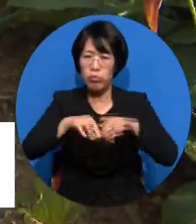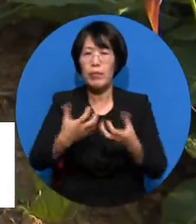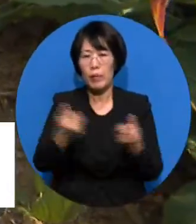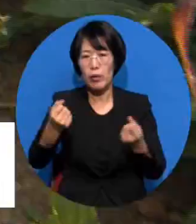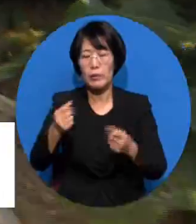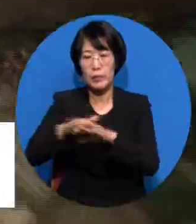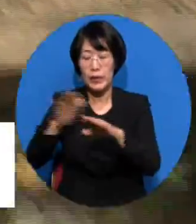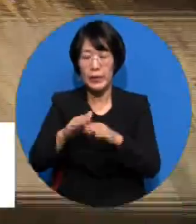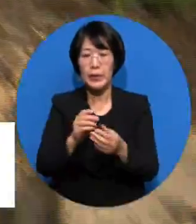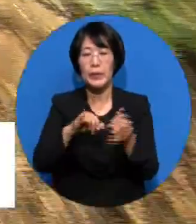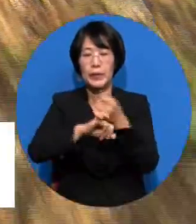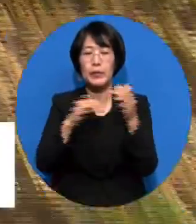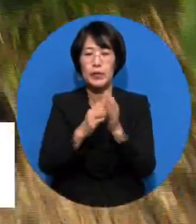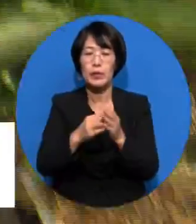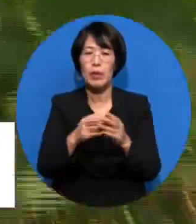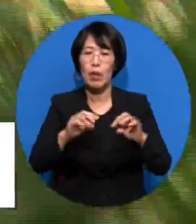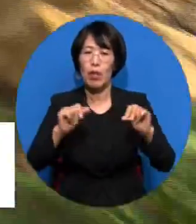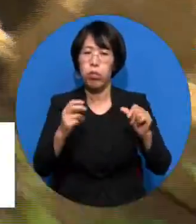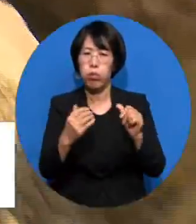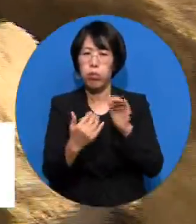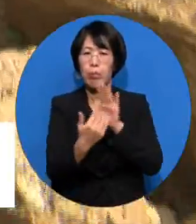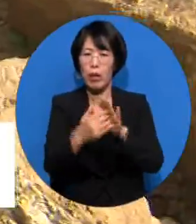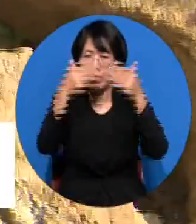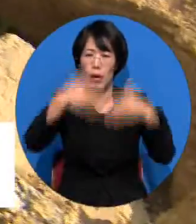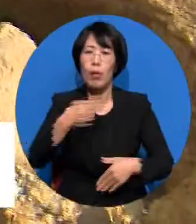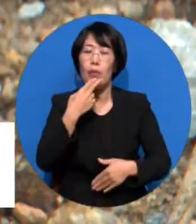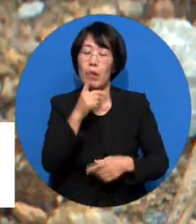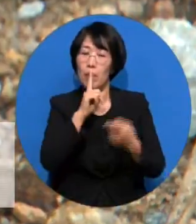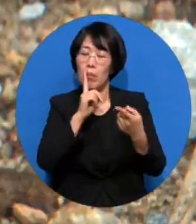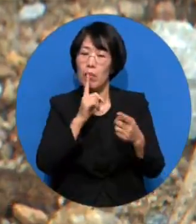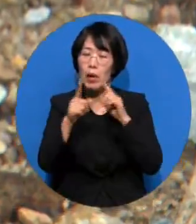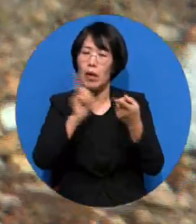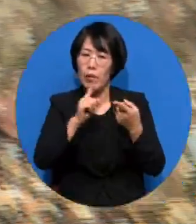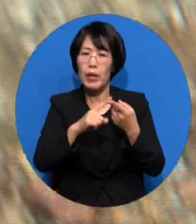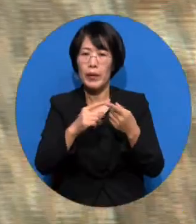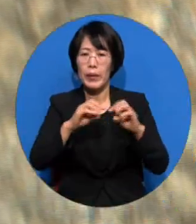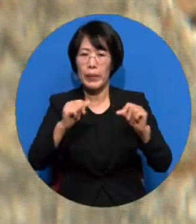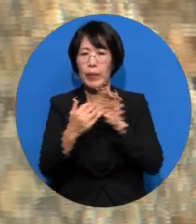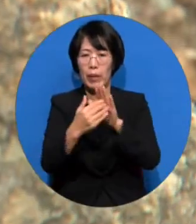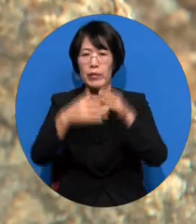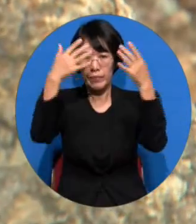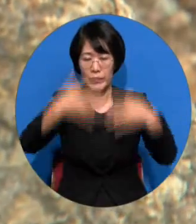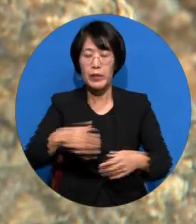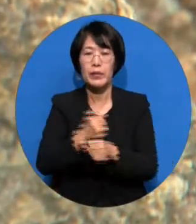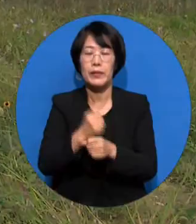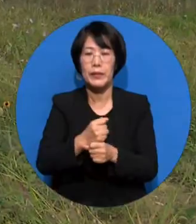밝혔습니다. 또 분진 방지막이 없다는 지적에 대해서도 미세먼지를 막기 위한 시설을 설치하겠다고 설명했습니다.